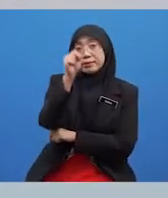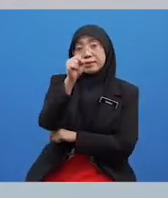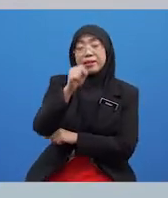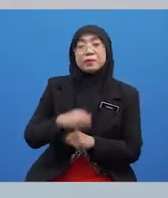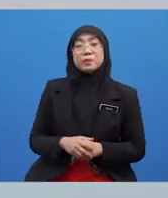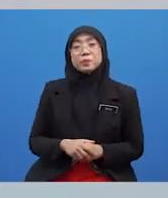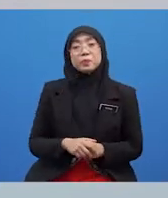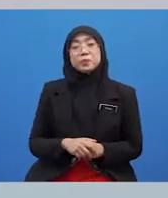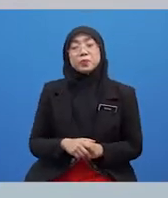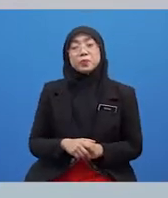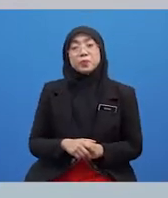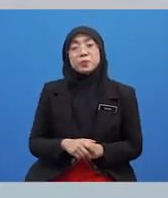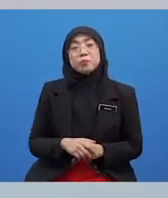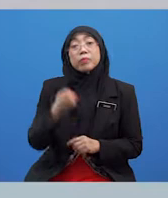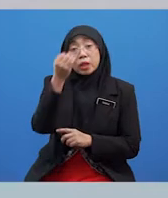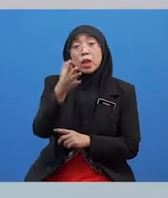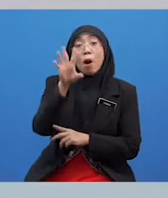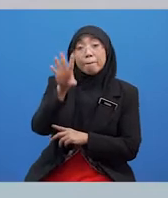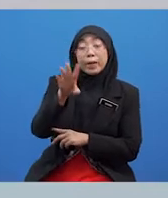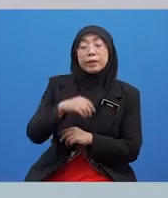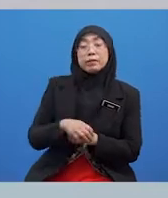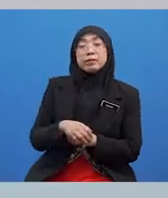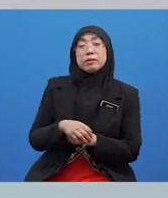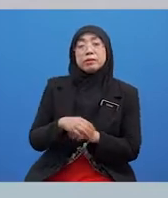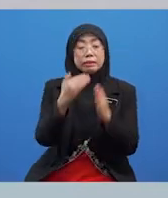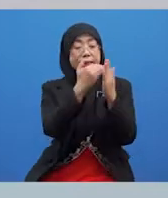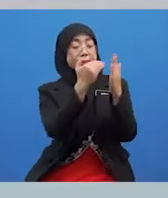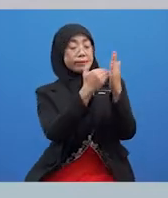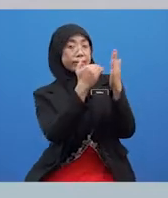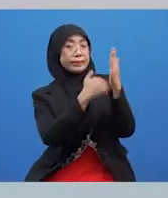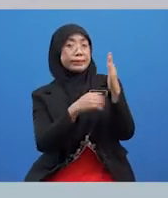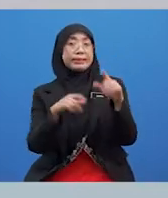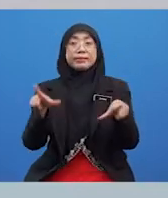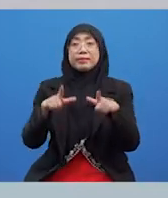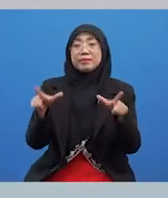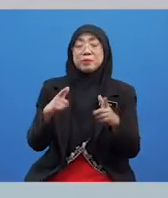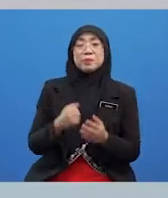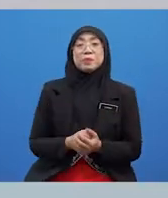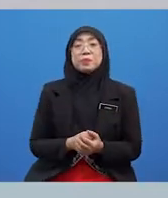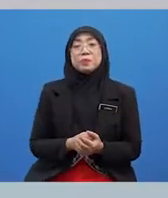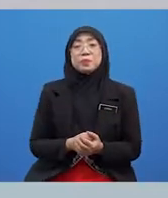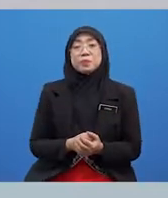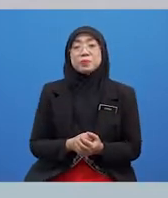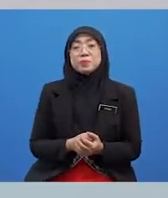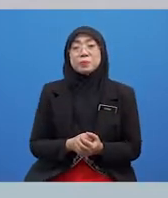pertama, nyatakan empat ciri pergerakan yang terkandung dalam kawalan motor.